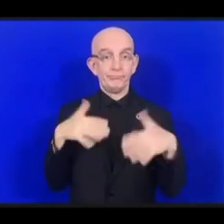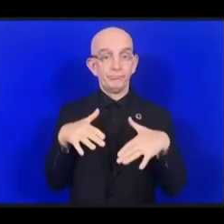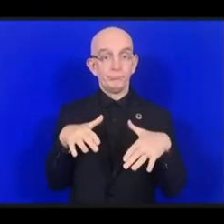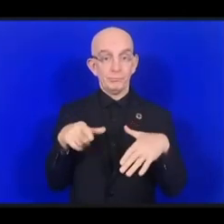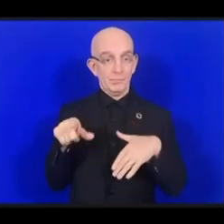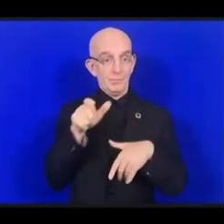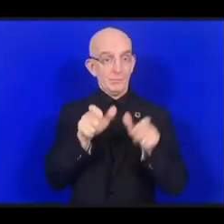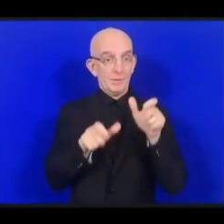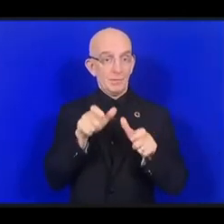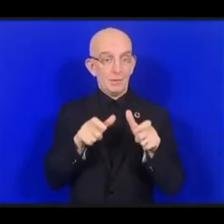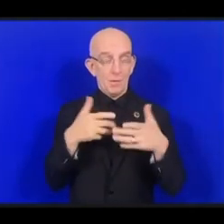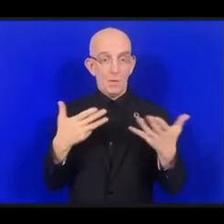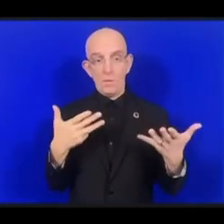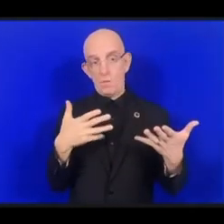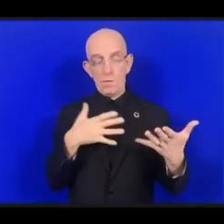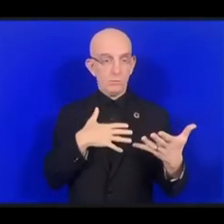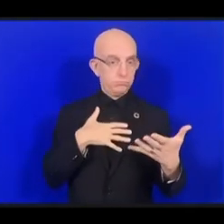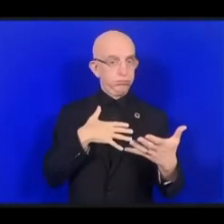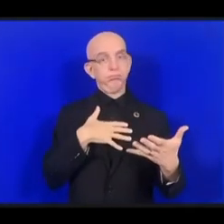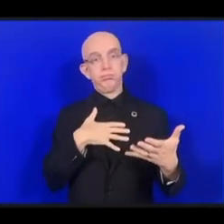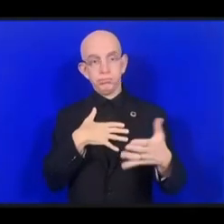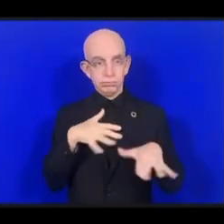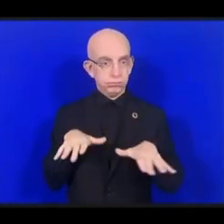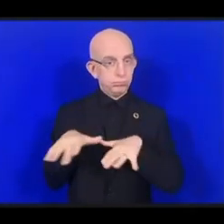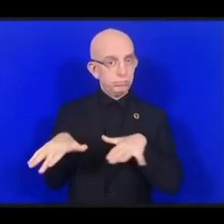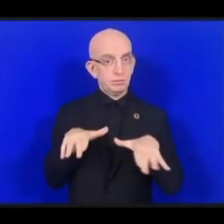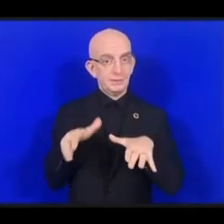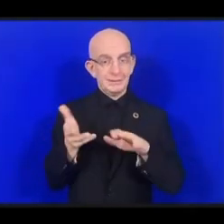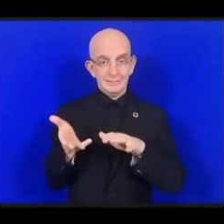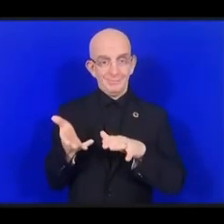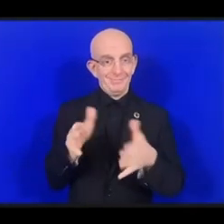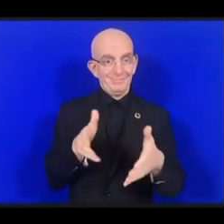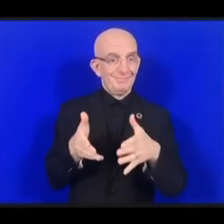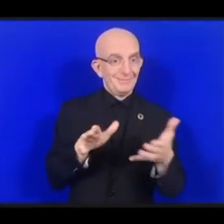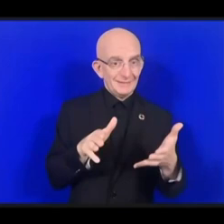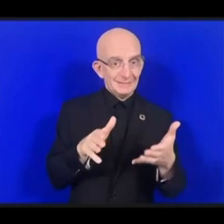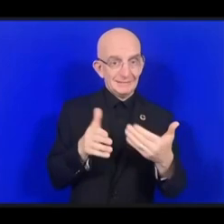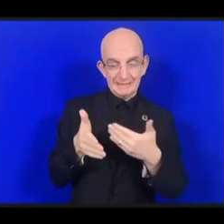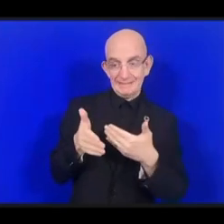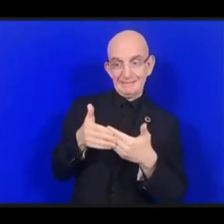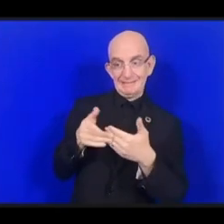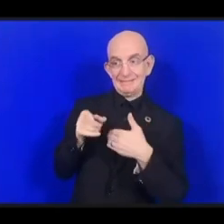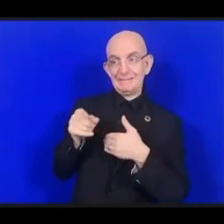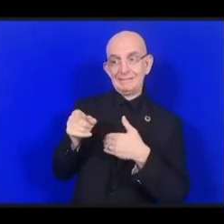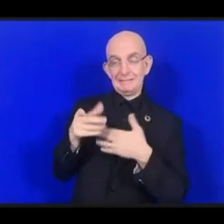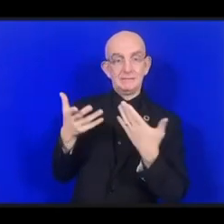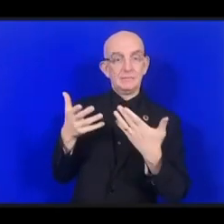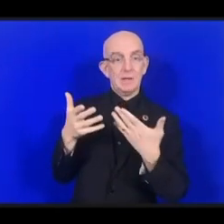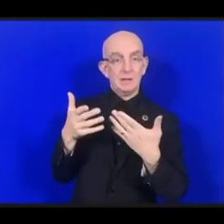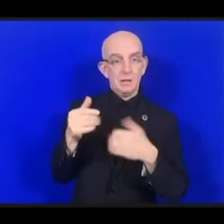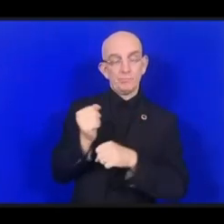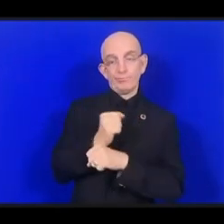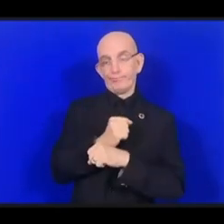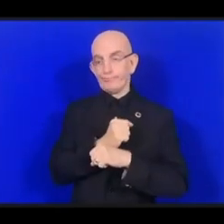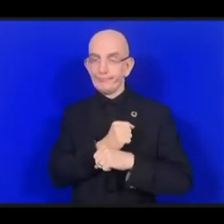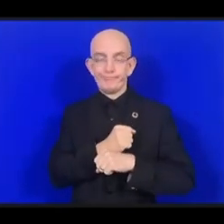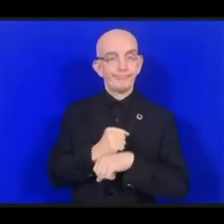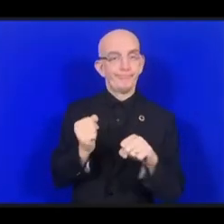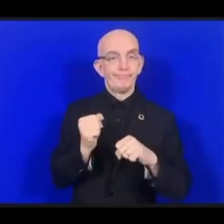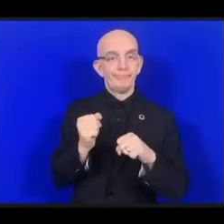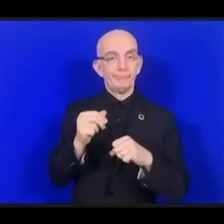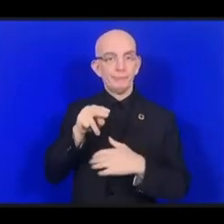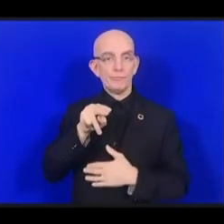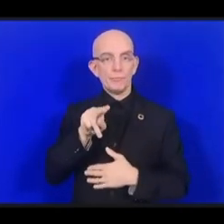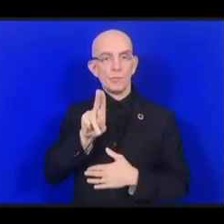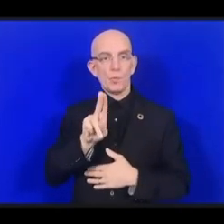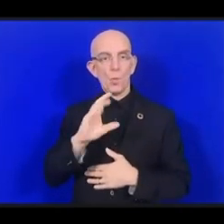大災害でありましたえこの時日本中の人があるいは世界中の人が被災